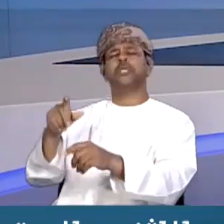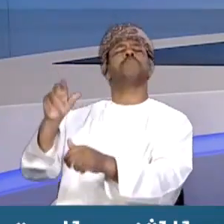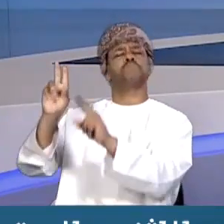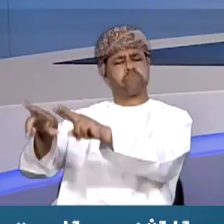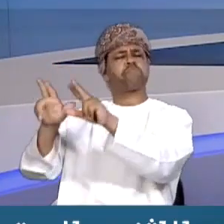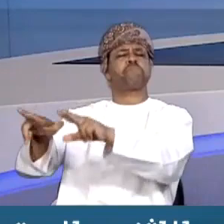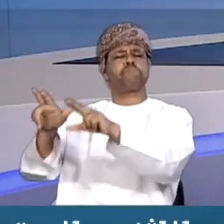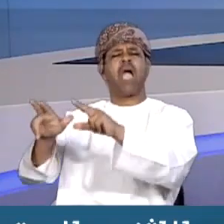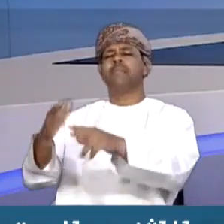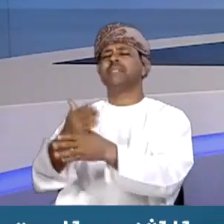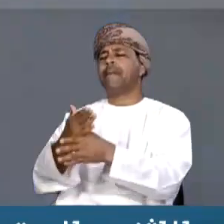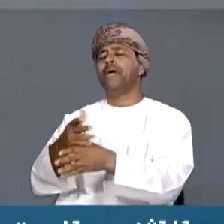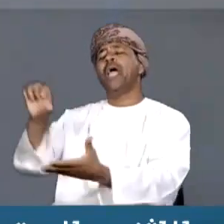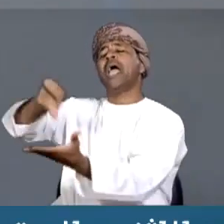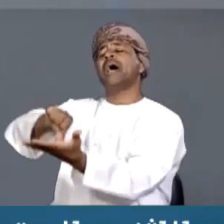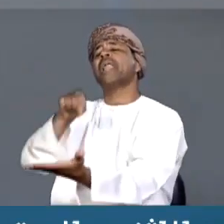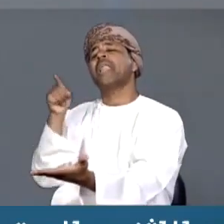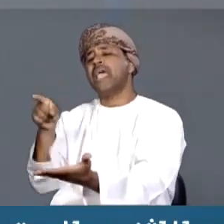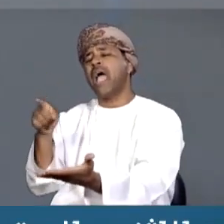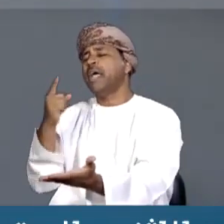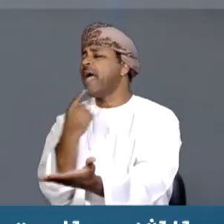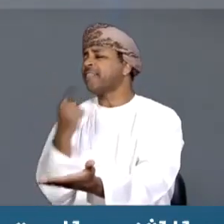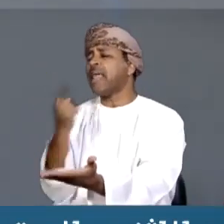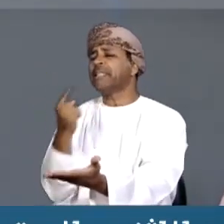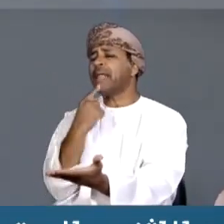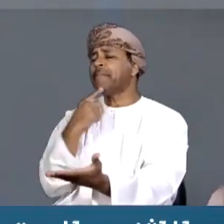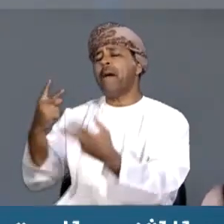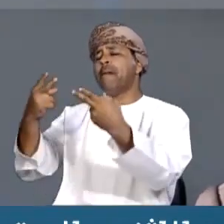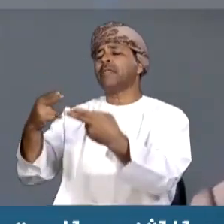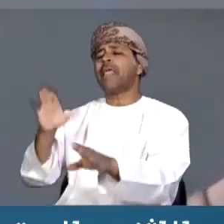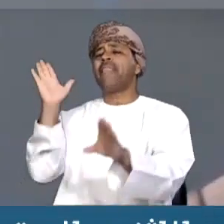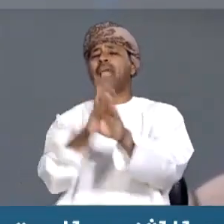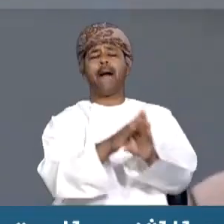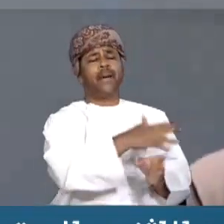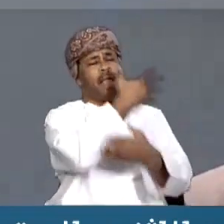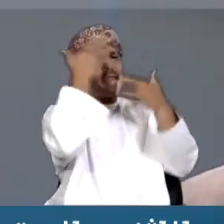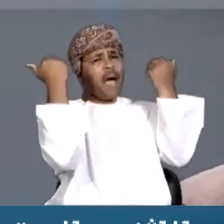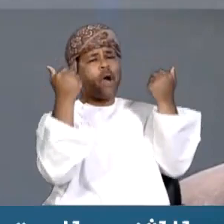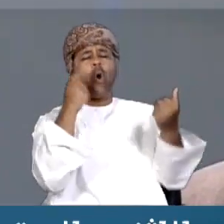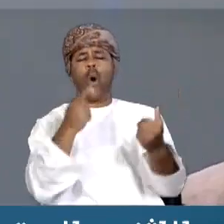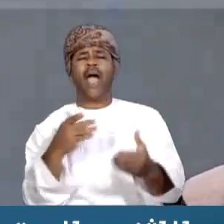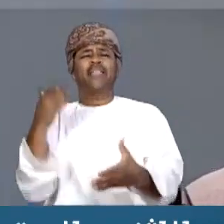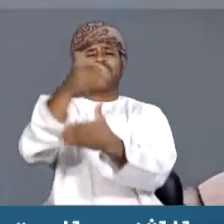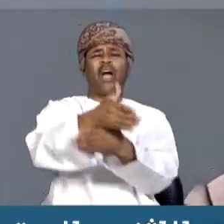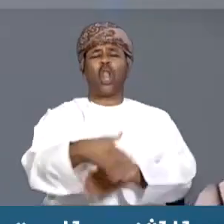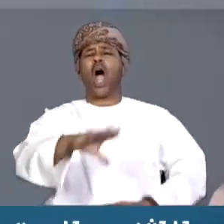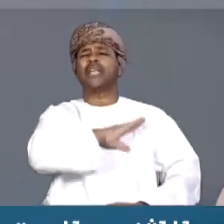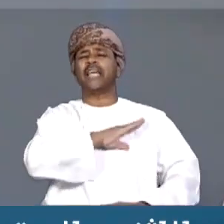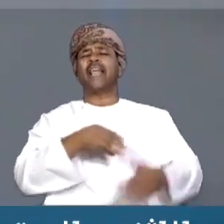مفروضة لحين وفاء طهران بطلبات تشمل الامتناع عن دعم الإرهاب وإنهاء التدخل العسكري في